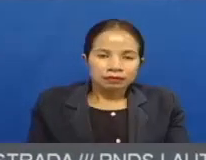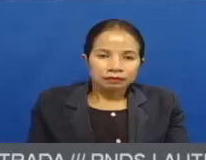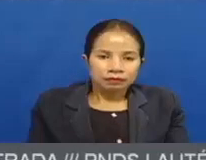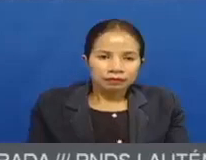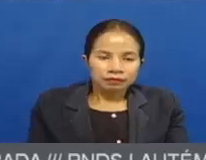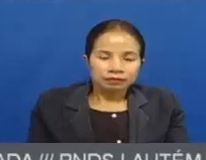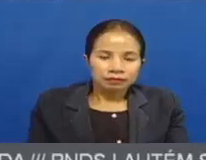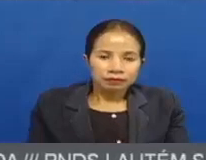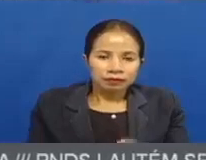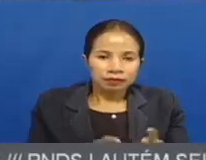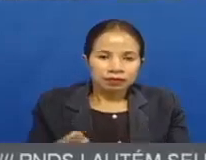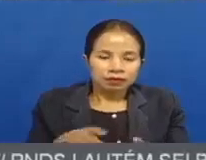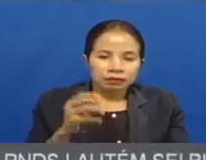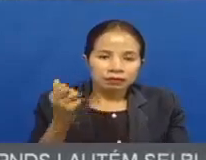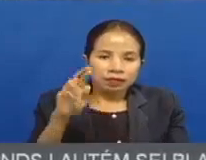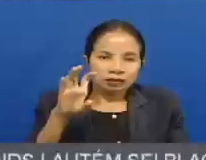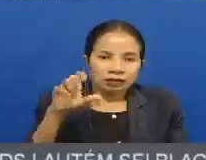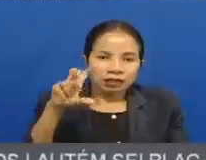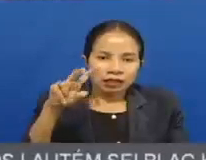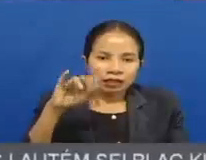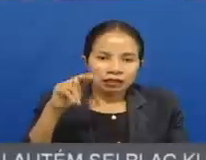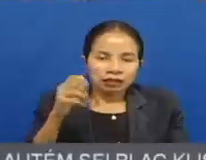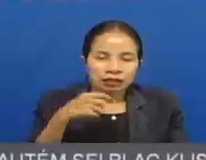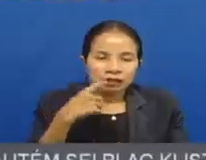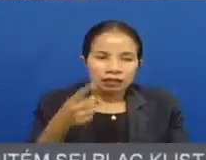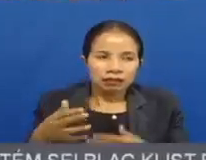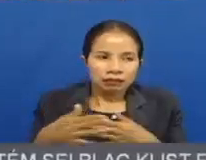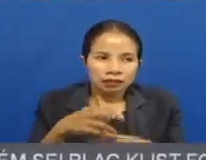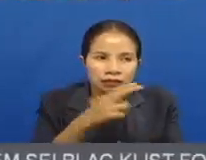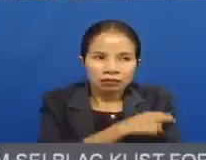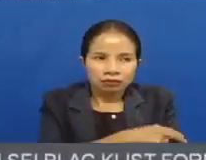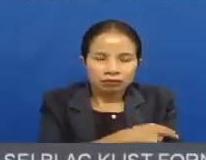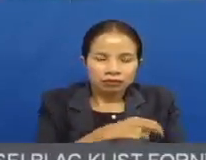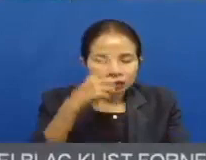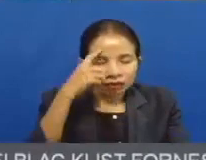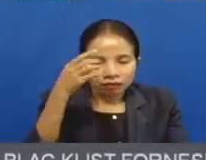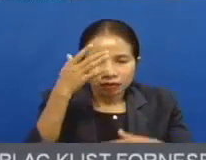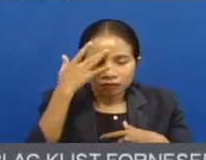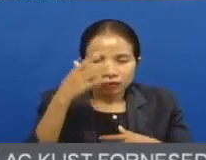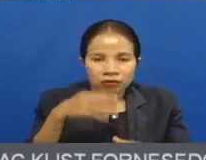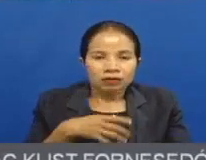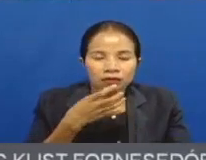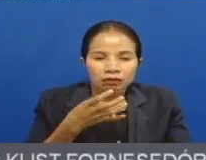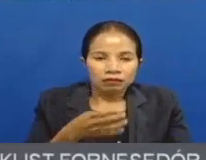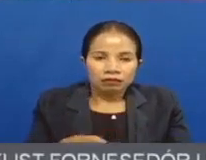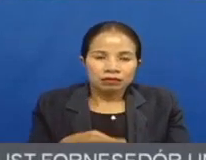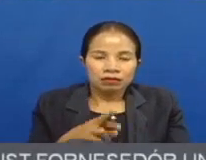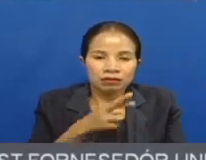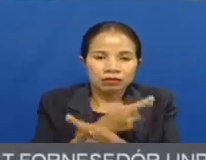Utaimala. Paciente Marcelina Meni hateten, nihak besik ambai sentru saude. Tambah sofre moras mer no ruin